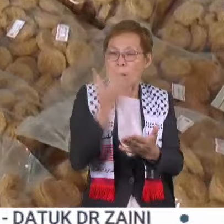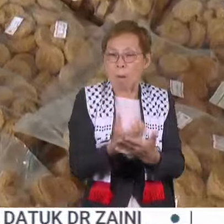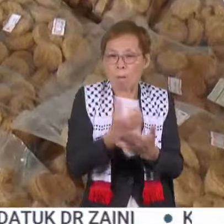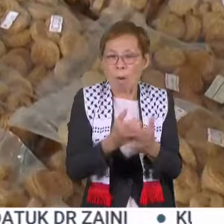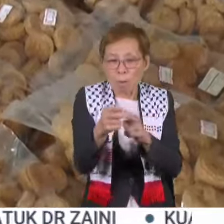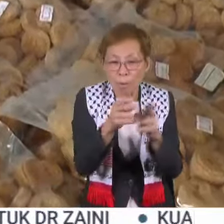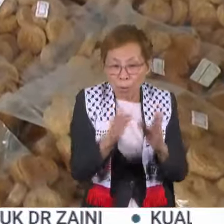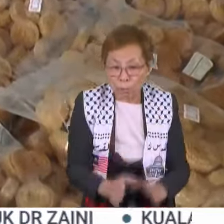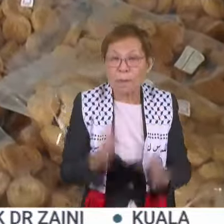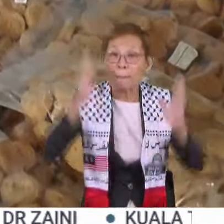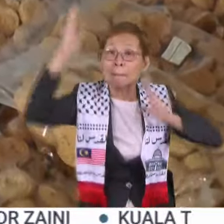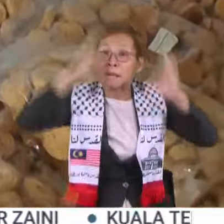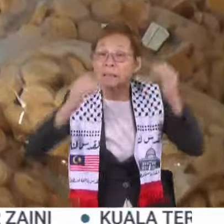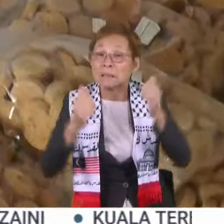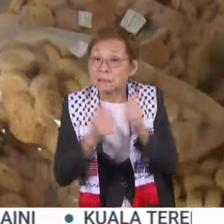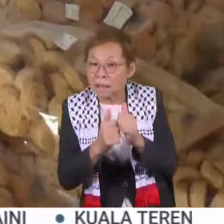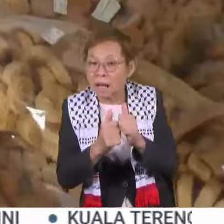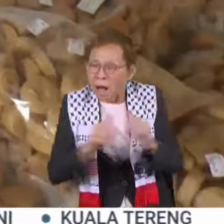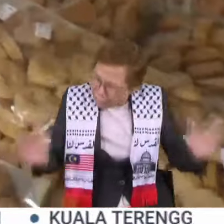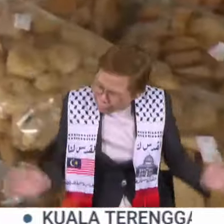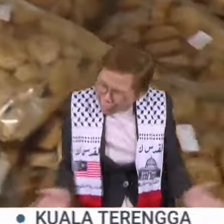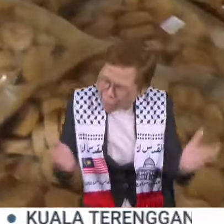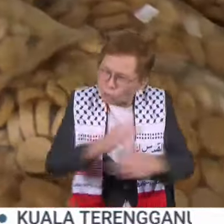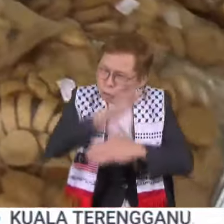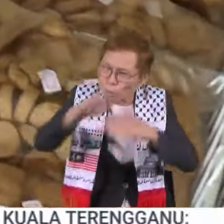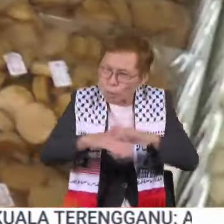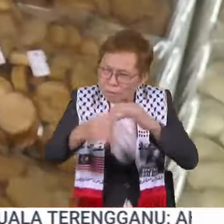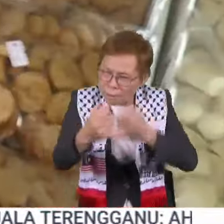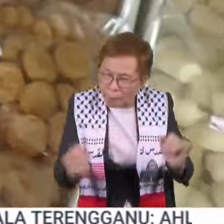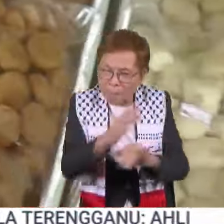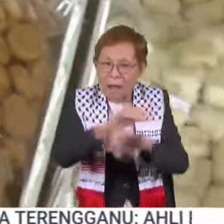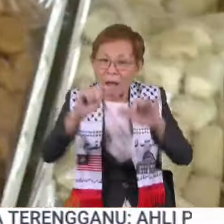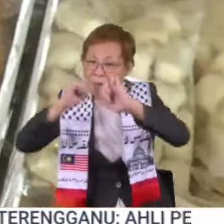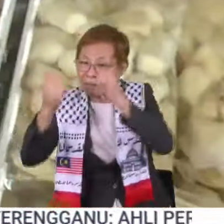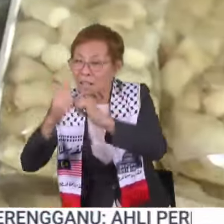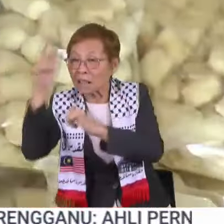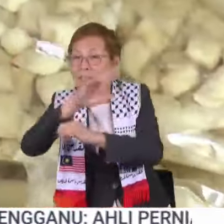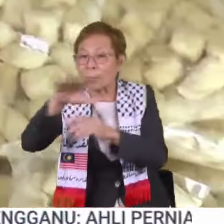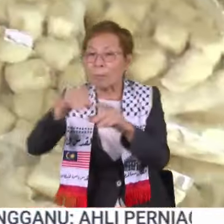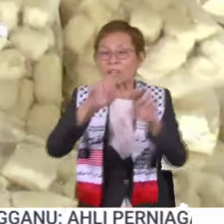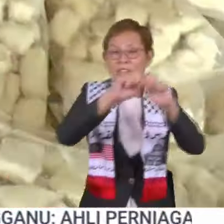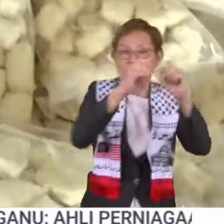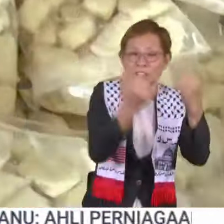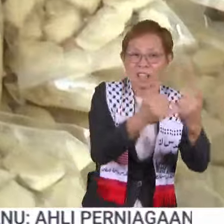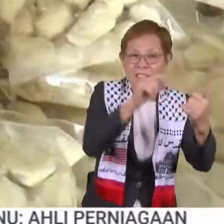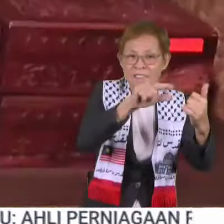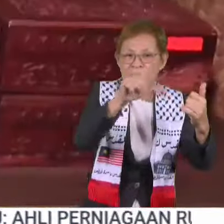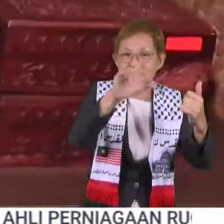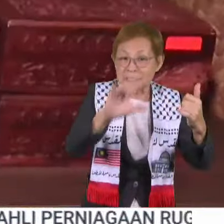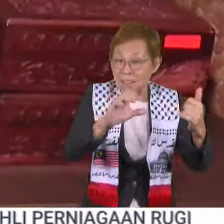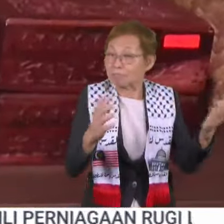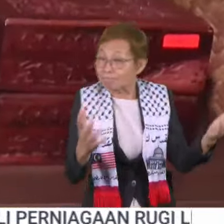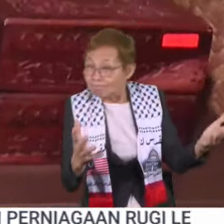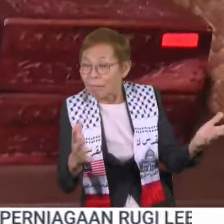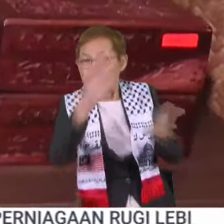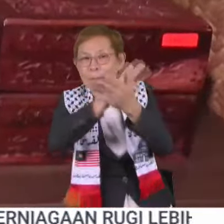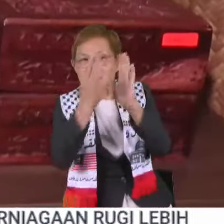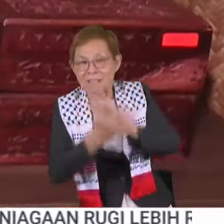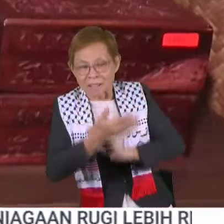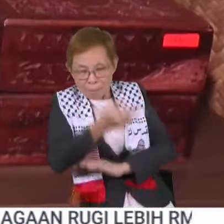pengusaha tempatan dengan menggalakkan semua jabatan dan agensi kerajaan termasuk Syarikat glc supaya